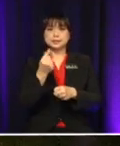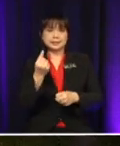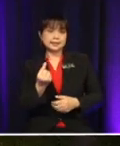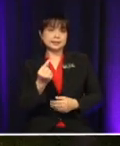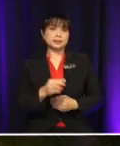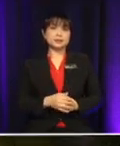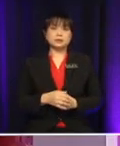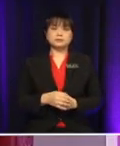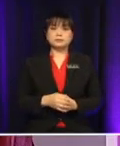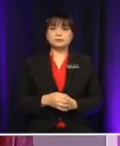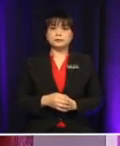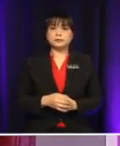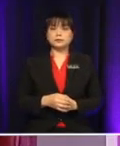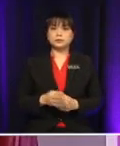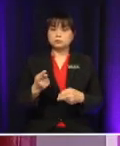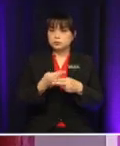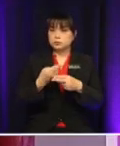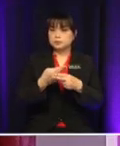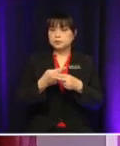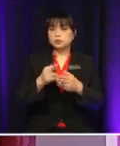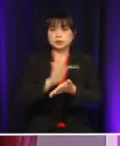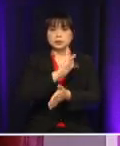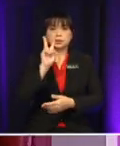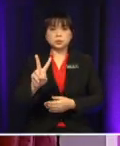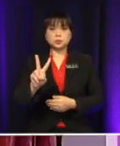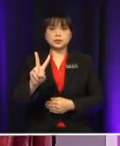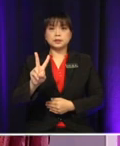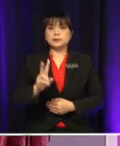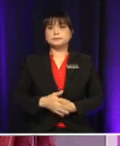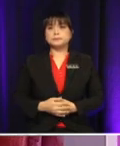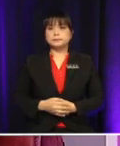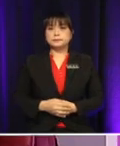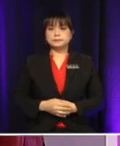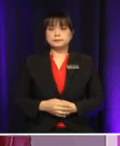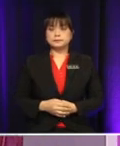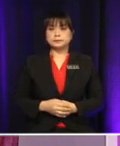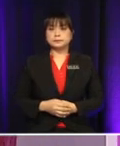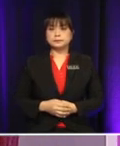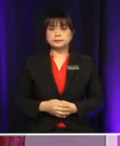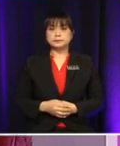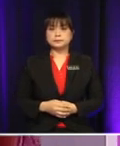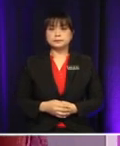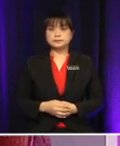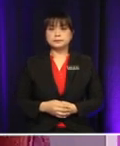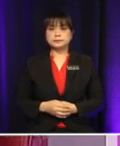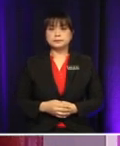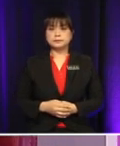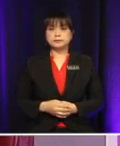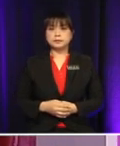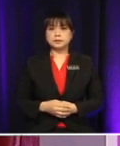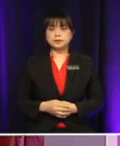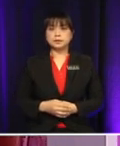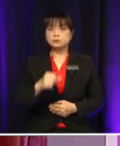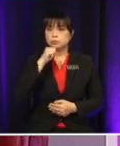alright Oke so untuk kertas 2 Oke because yang ini adalah pecutan untuk eee kertas dua ini ingat